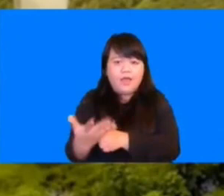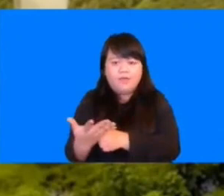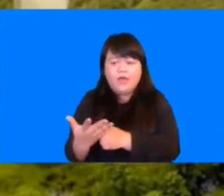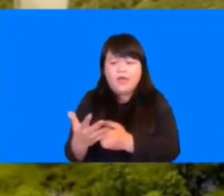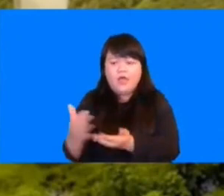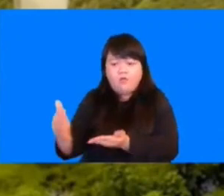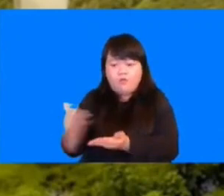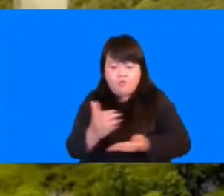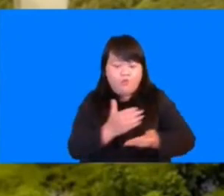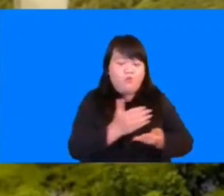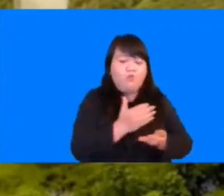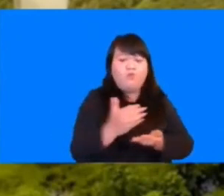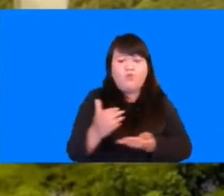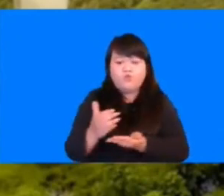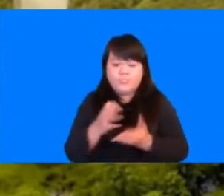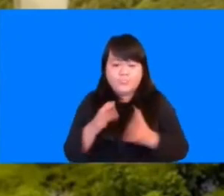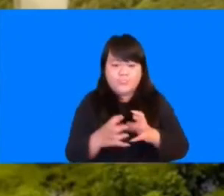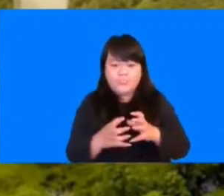produksi.